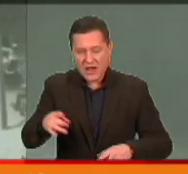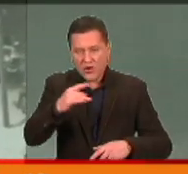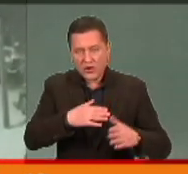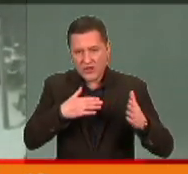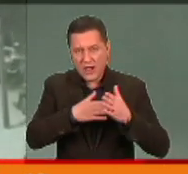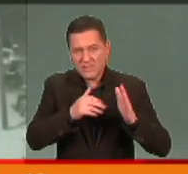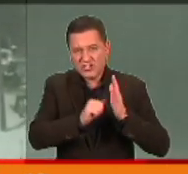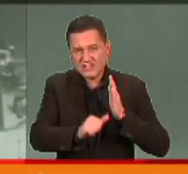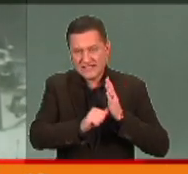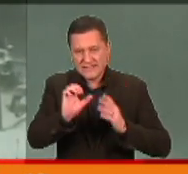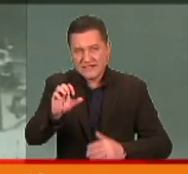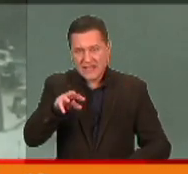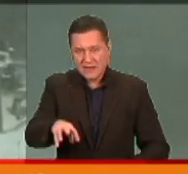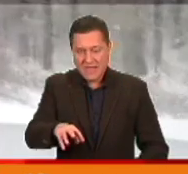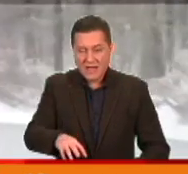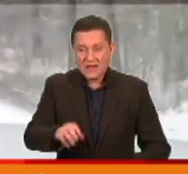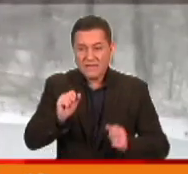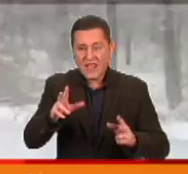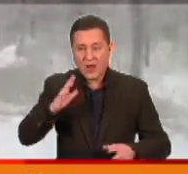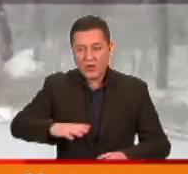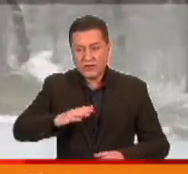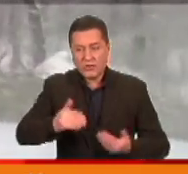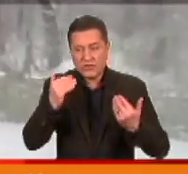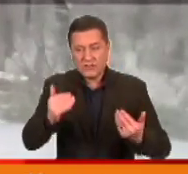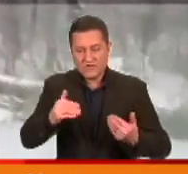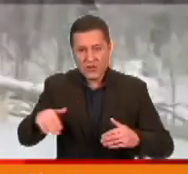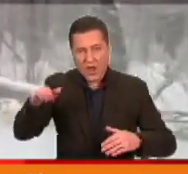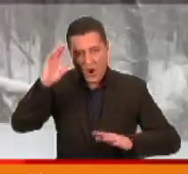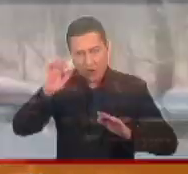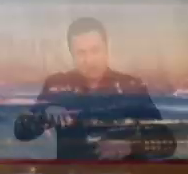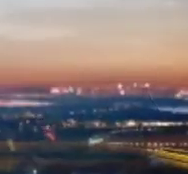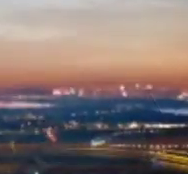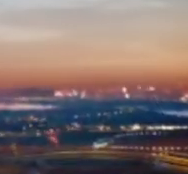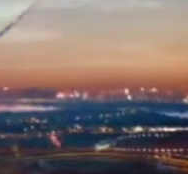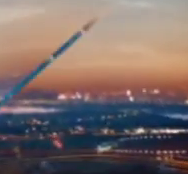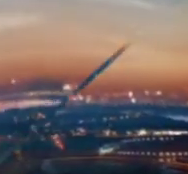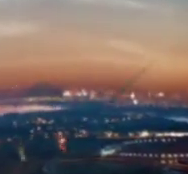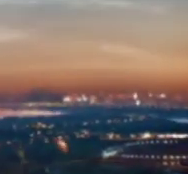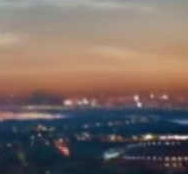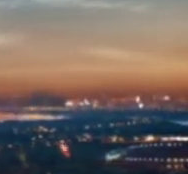сягнула 60 сантиметрів. Як очікують сьогодні, хуртовини вже припиняться.